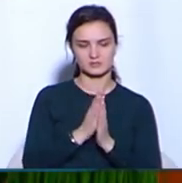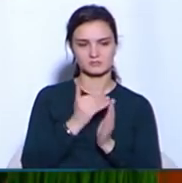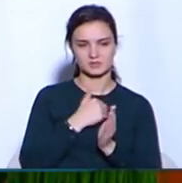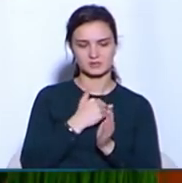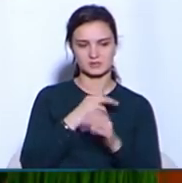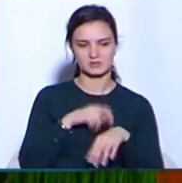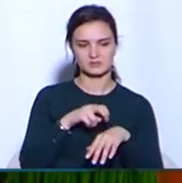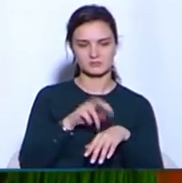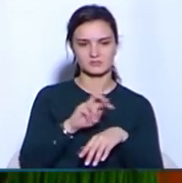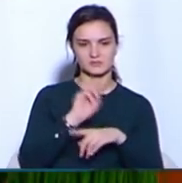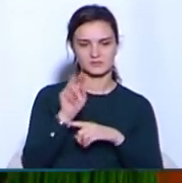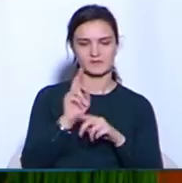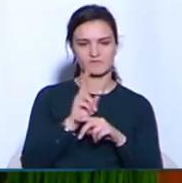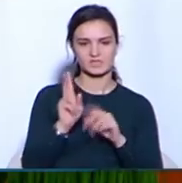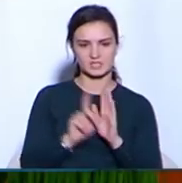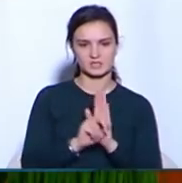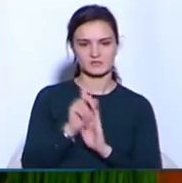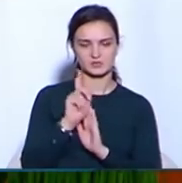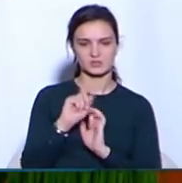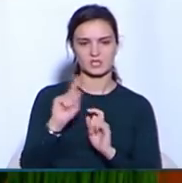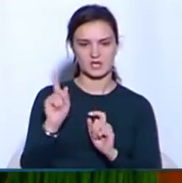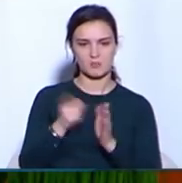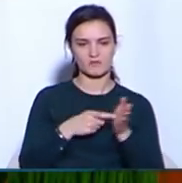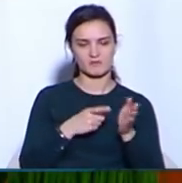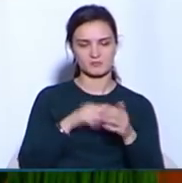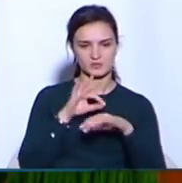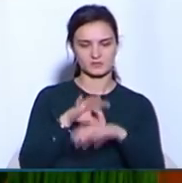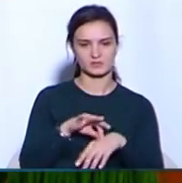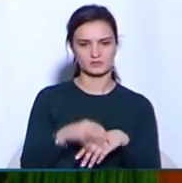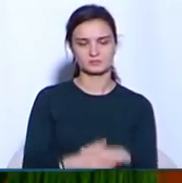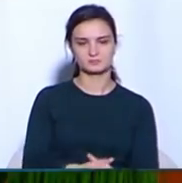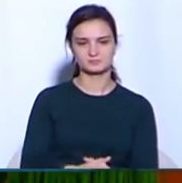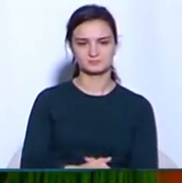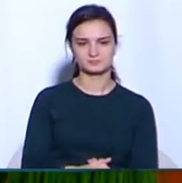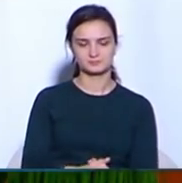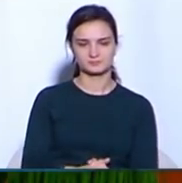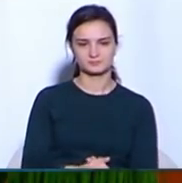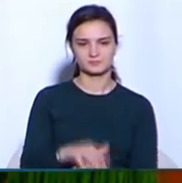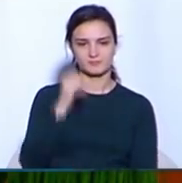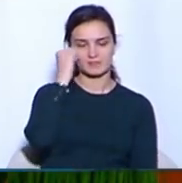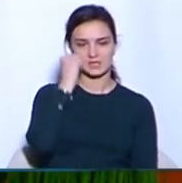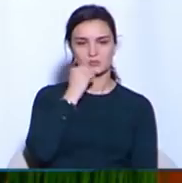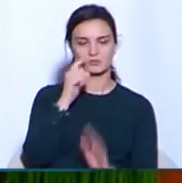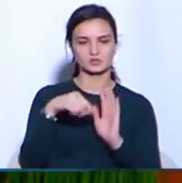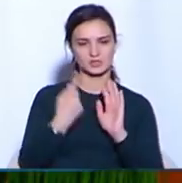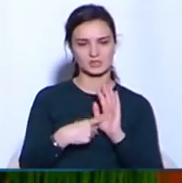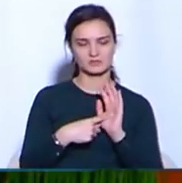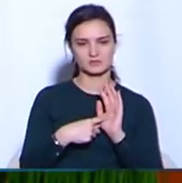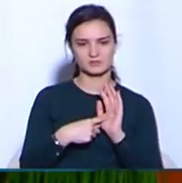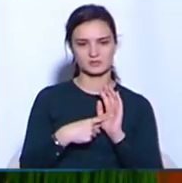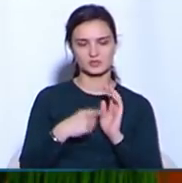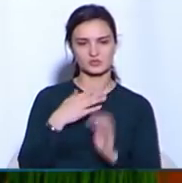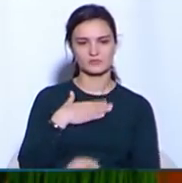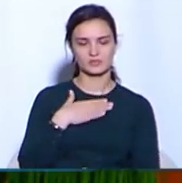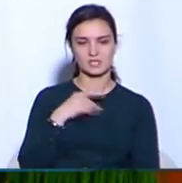მინდა რომ ექიმთან მივიდეს, ვისგან დავიწყოთ და რა გამოკვლევები ჩავიტარო. კი ბატონო, მადლობა შეკითხვისთვის.